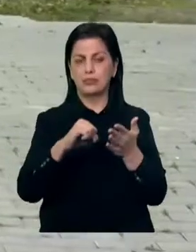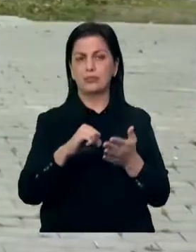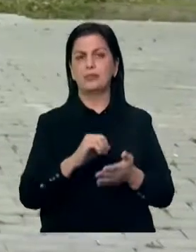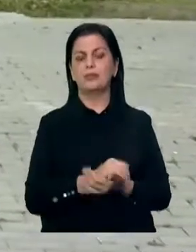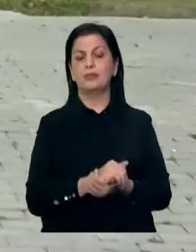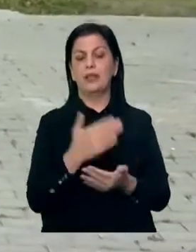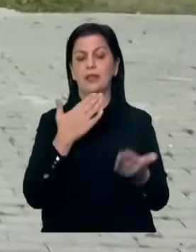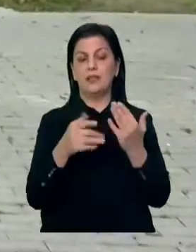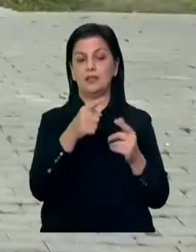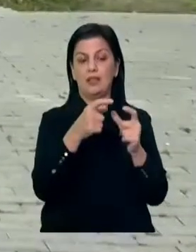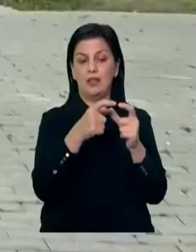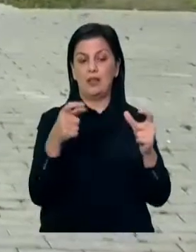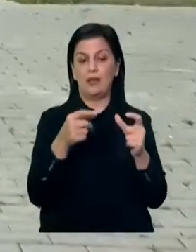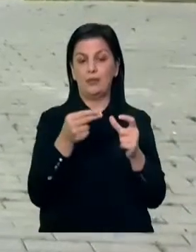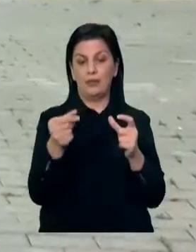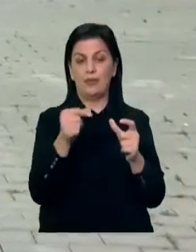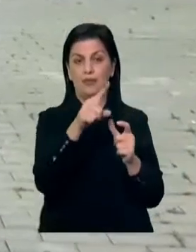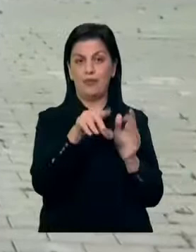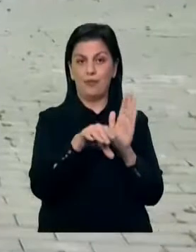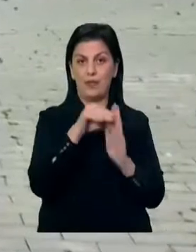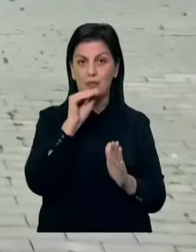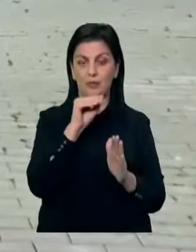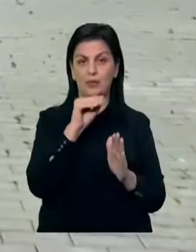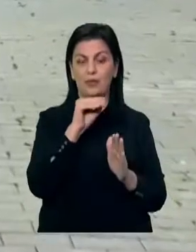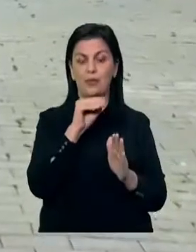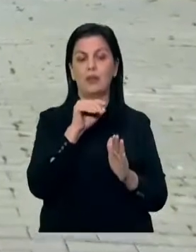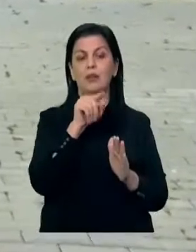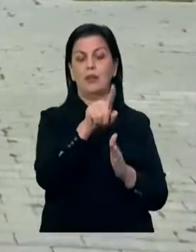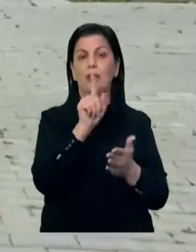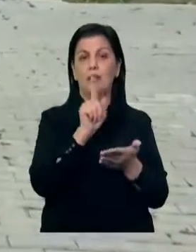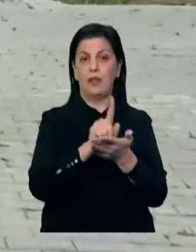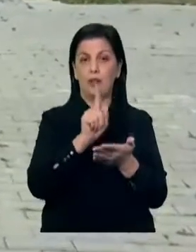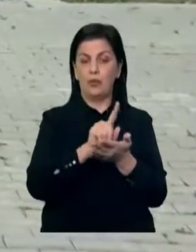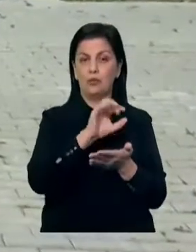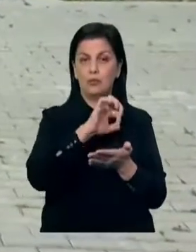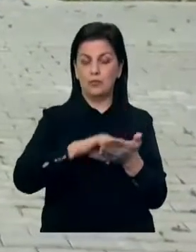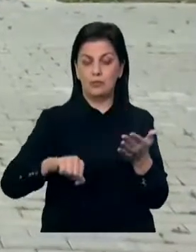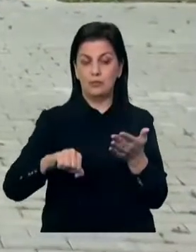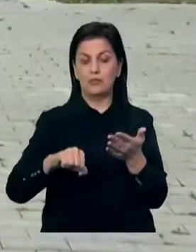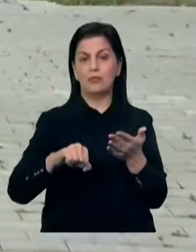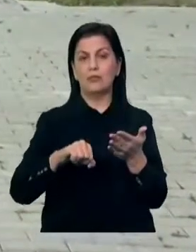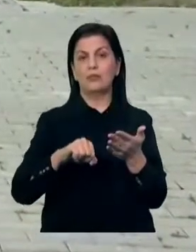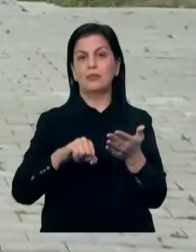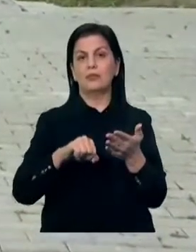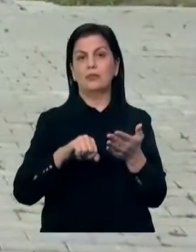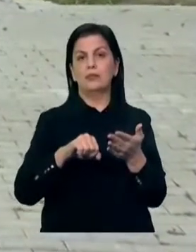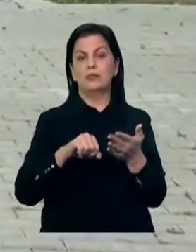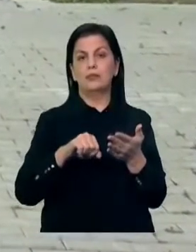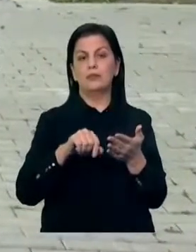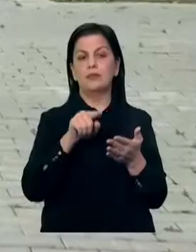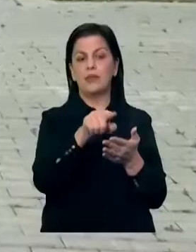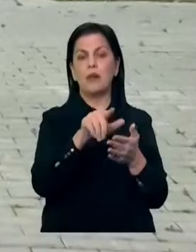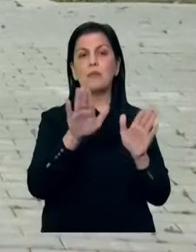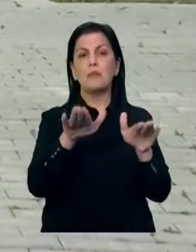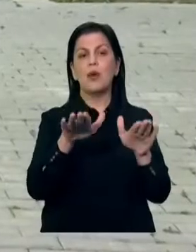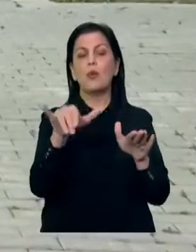siz kartla ödənişi seçmişsinizsə, sizdən müəyyən miqdarda əlavə dəyər vergisi tutulur. Proses təxminən belə inkişaf edirsiniz. Gedəcəyiniz